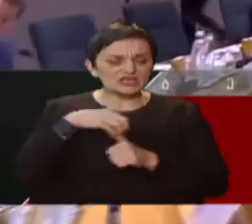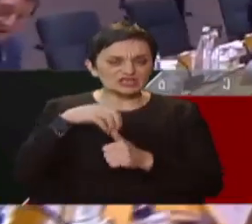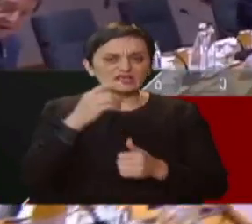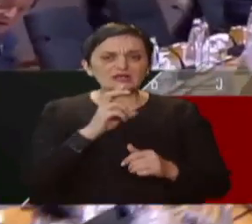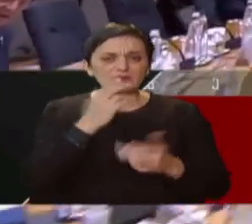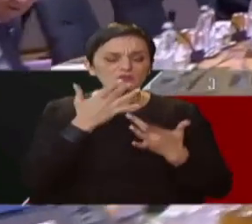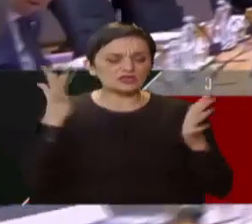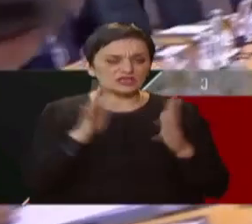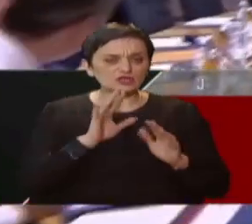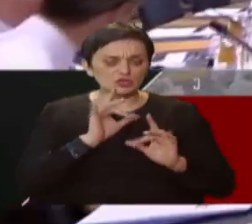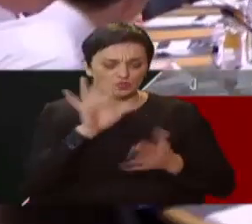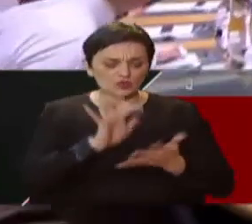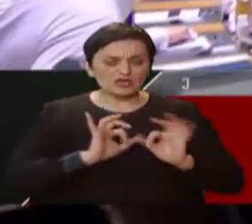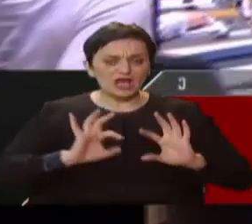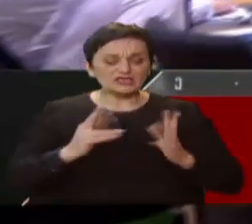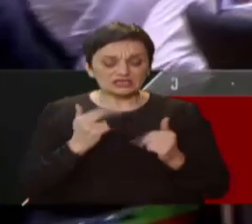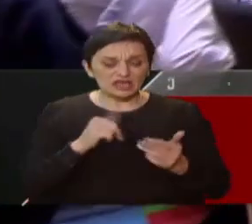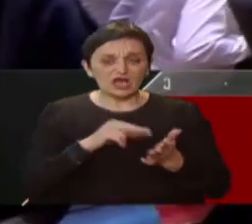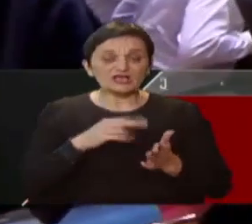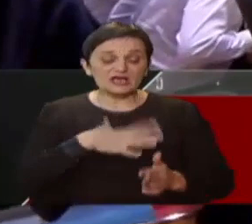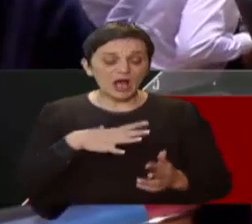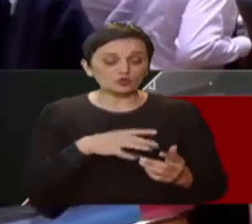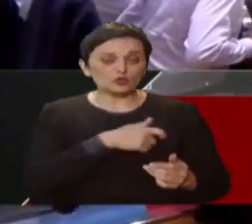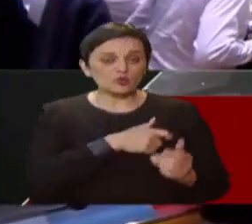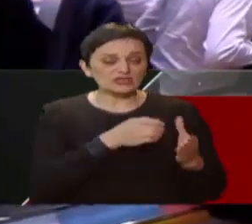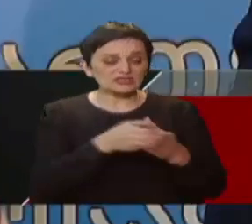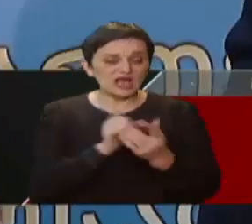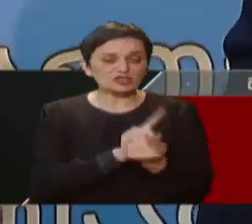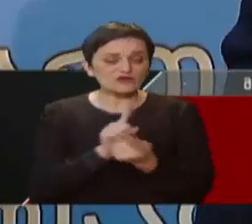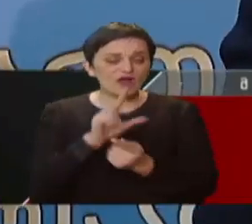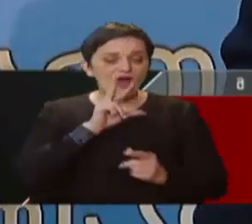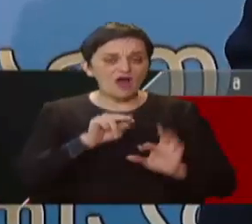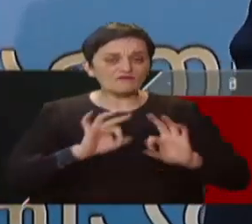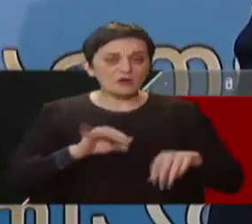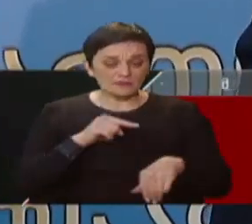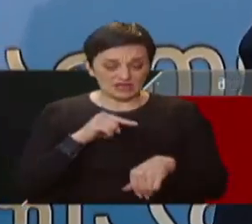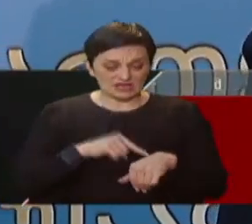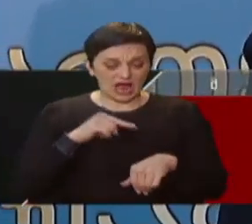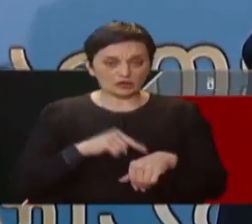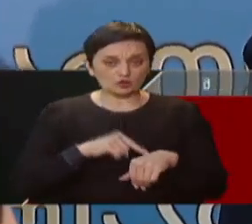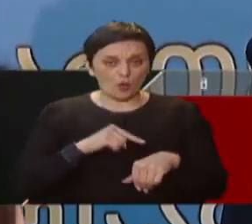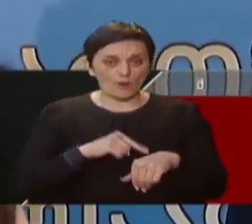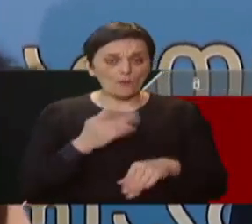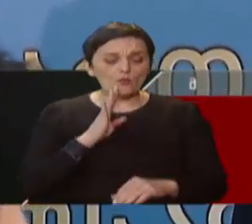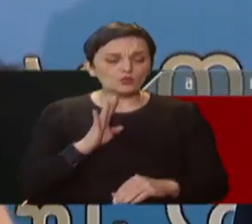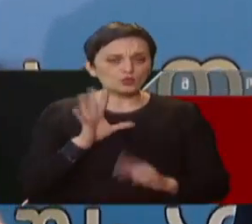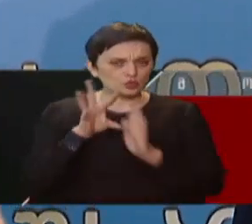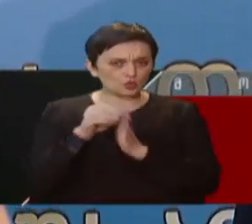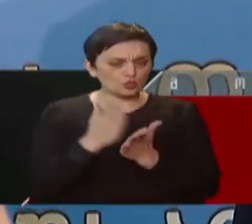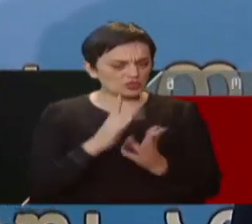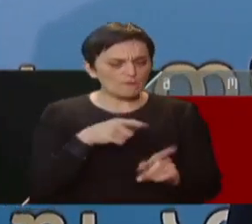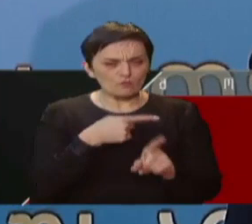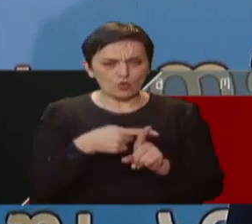da i șepa se bebi izleva, rasat cartul delegație ptan șehodreb zia fixireben. Tanscoba, Brusoși,